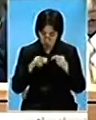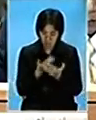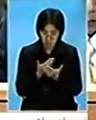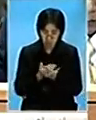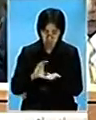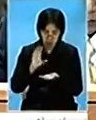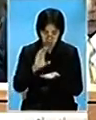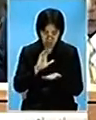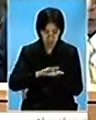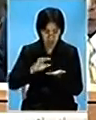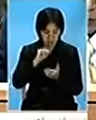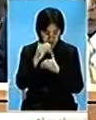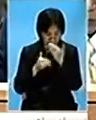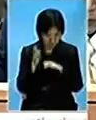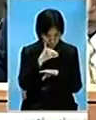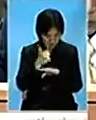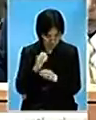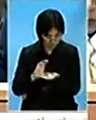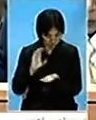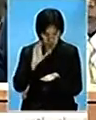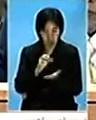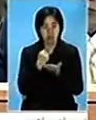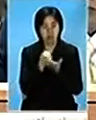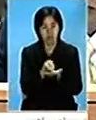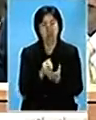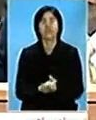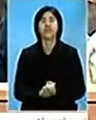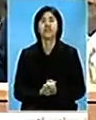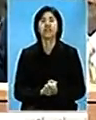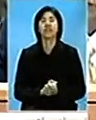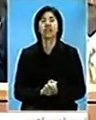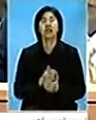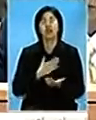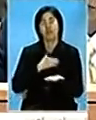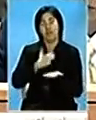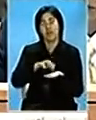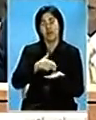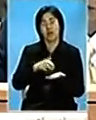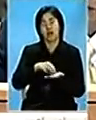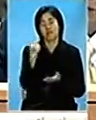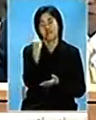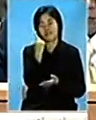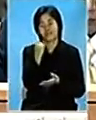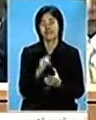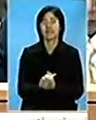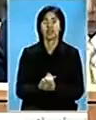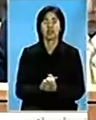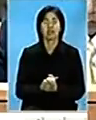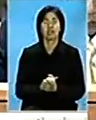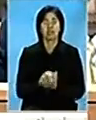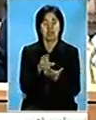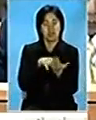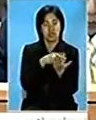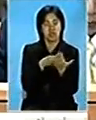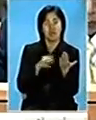พัฒนาทางการเมืองมากกว่านี้ประเด็นที่ผมจะลงลึกมีเพียงประเด็นเดียวแล้วครับนั่นคือเรื่องยุทธศ